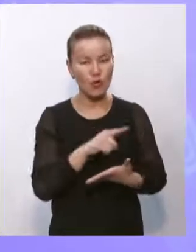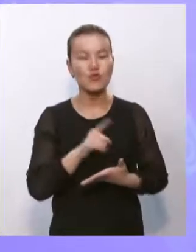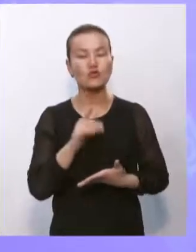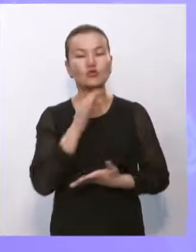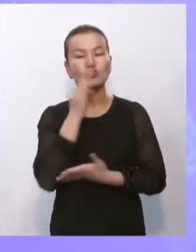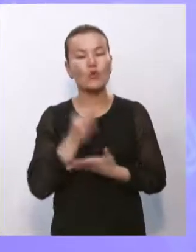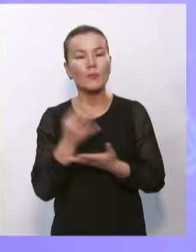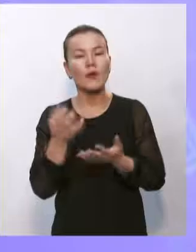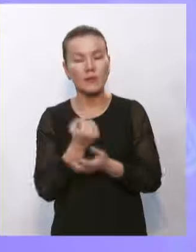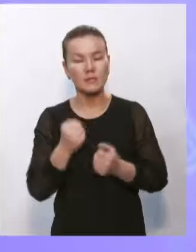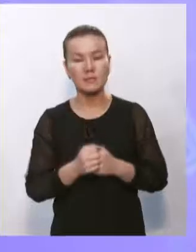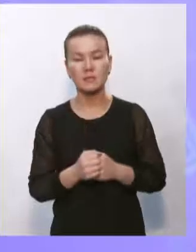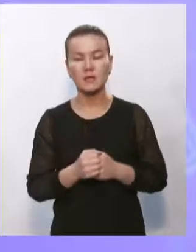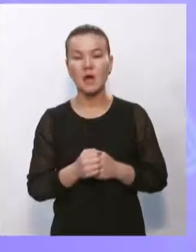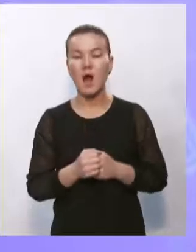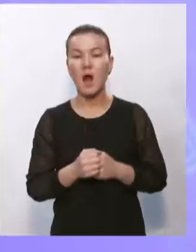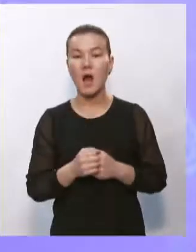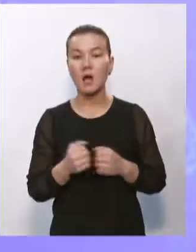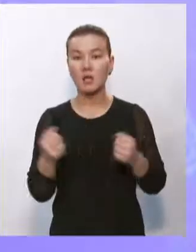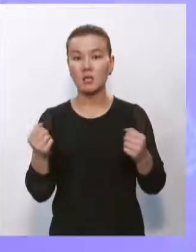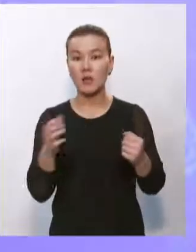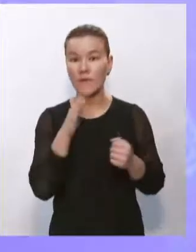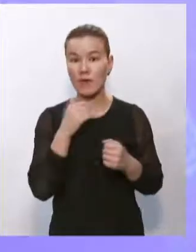Кыш мезгили эмне үчүн жагарын айтып бересиңер?